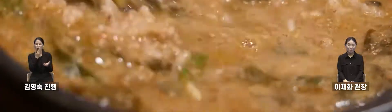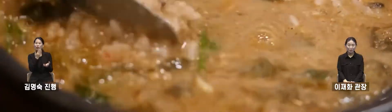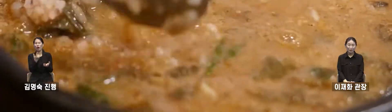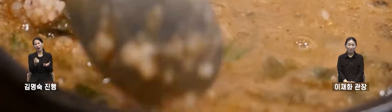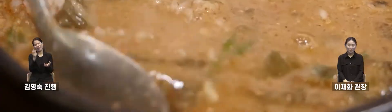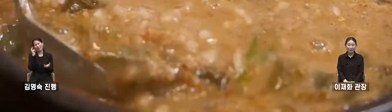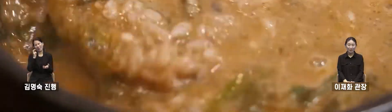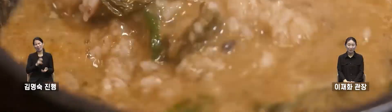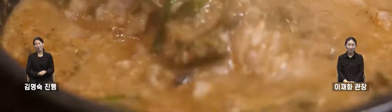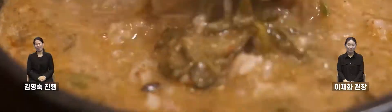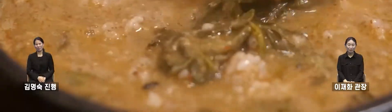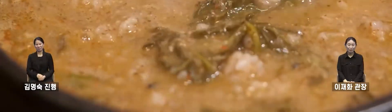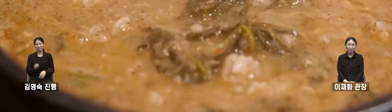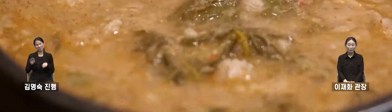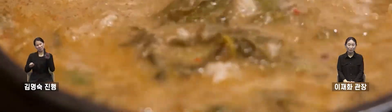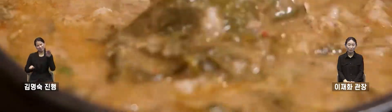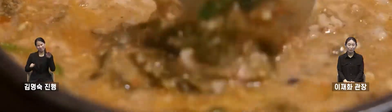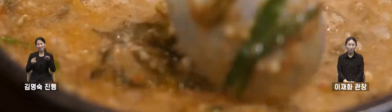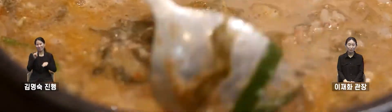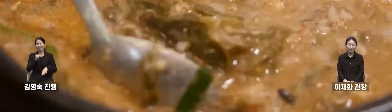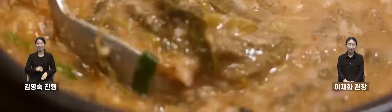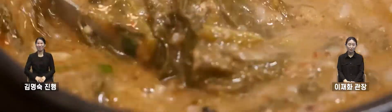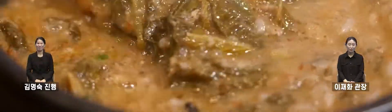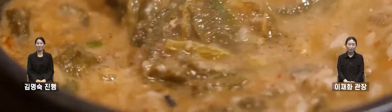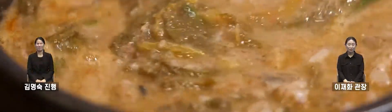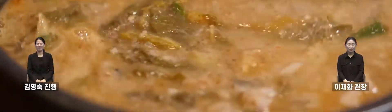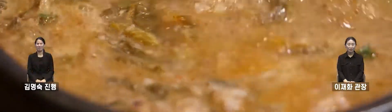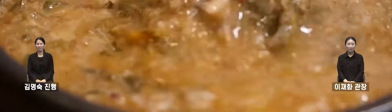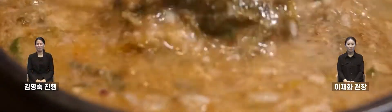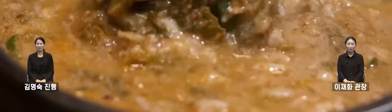먹을 수밖에 없을 것 같아요.